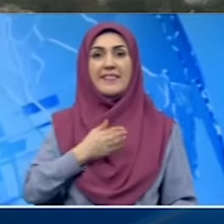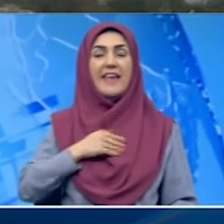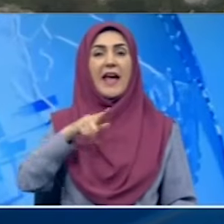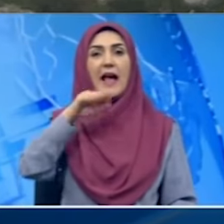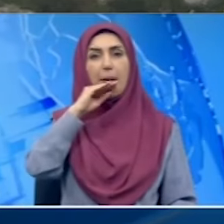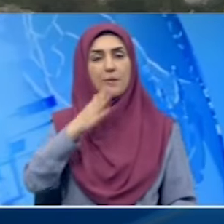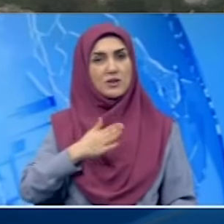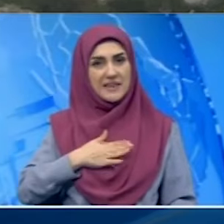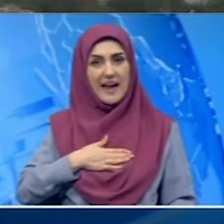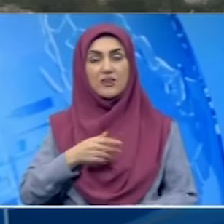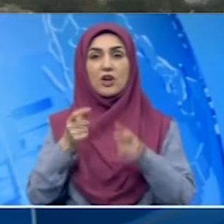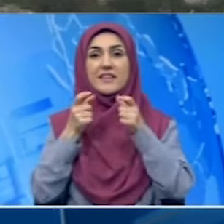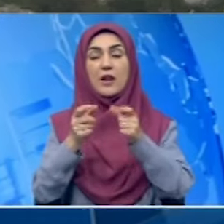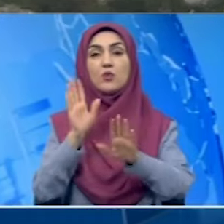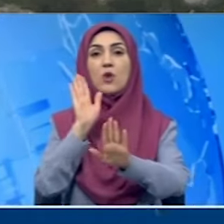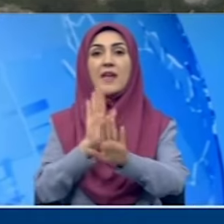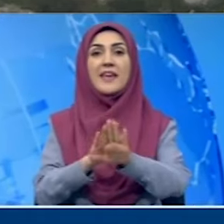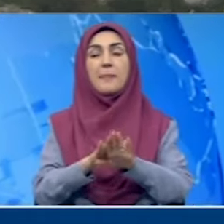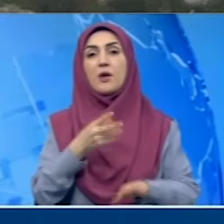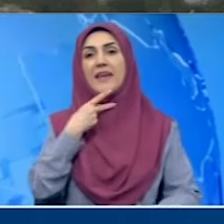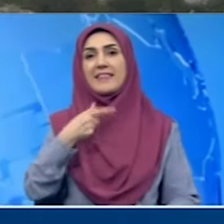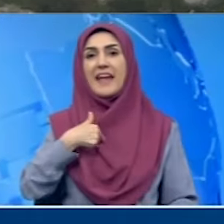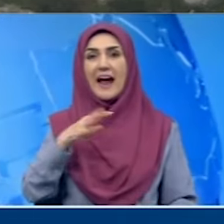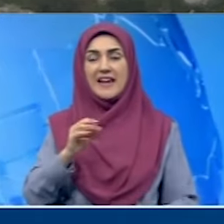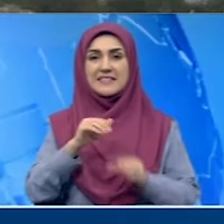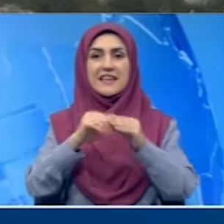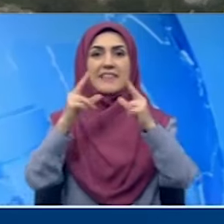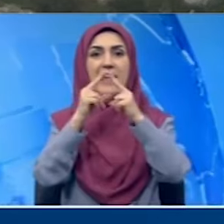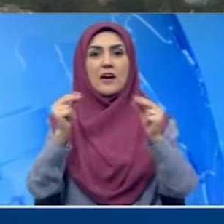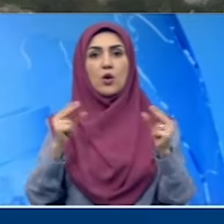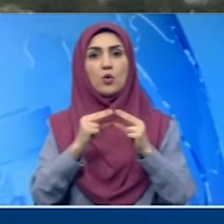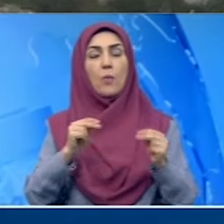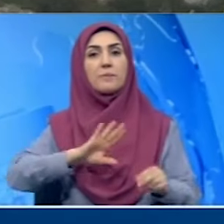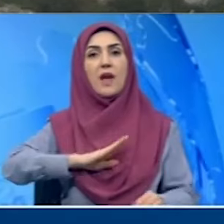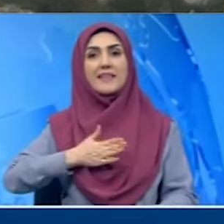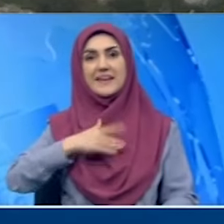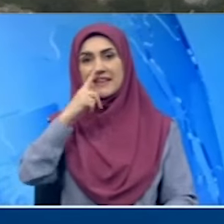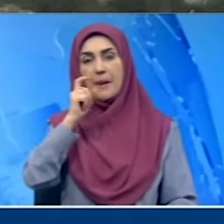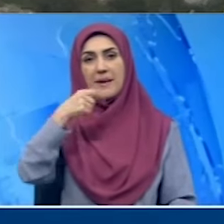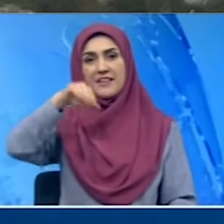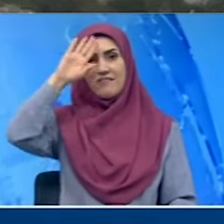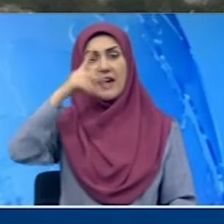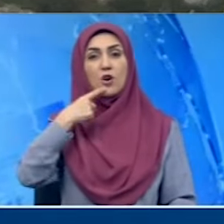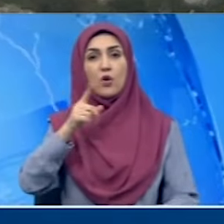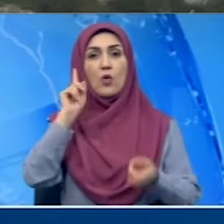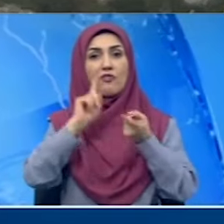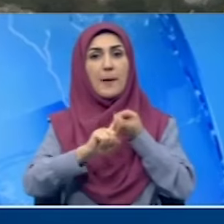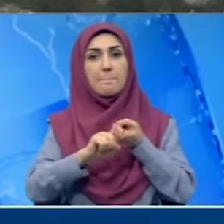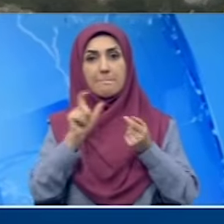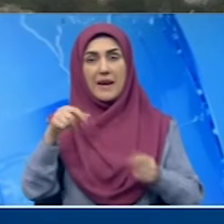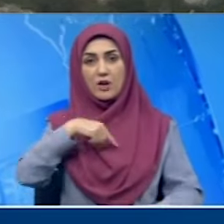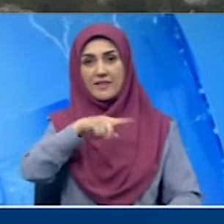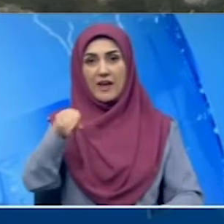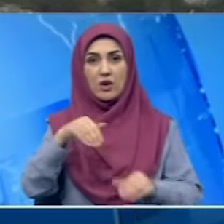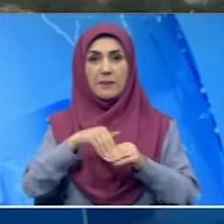پیش انتقام خون رهبران شهید اسماعیل هنیه و سید حسن نصرالله را گرفتند.